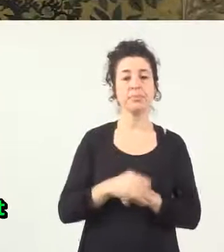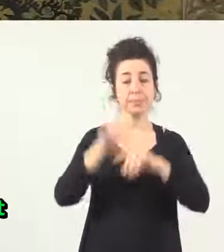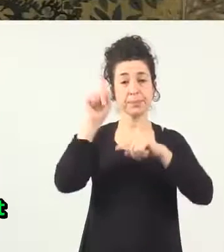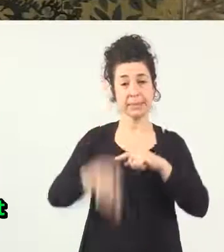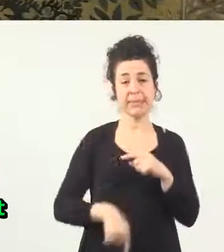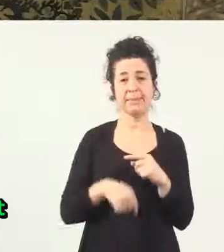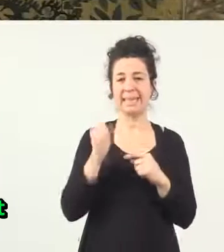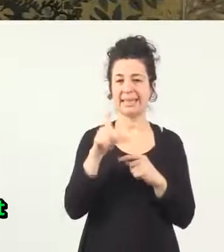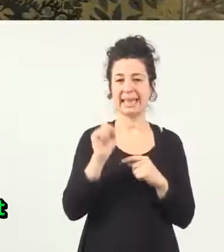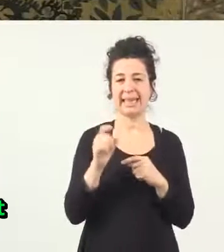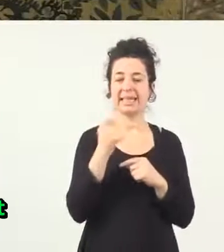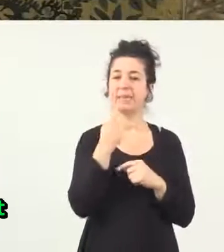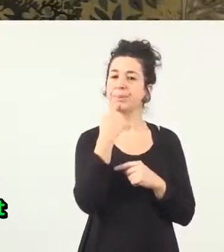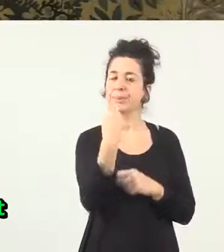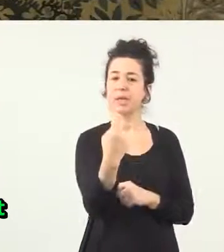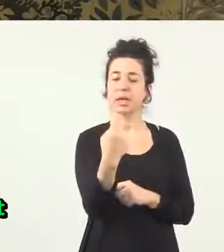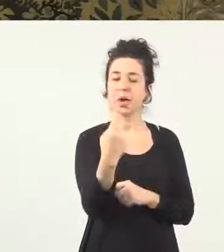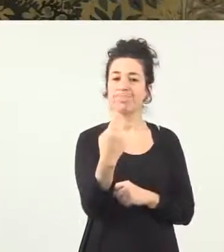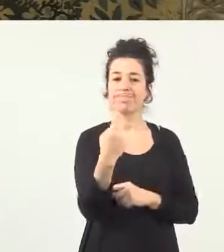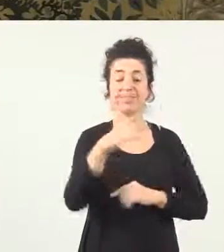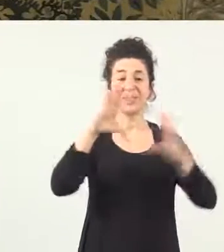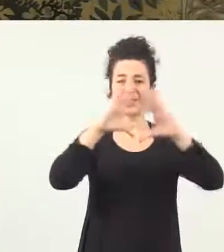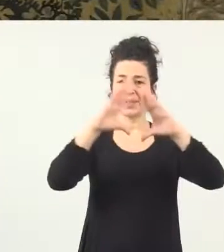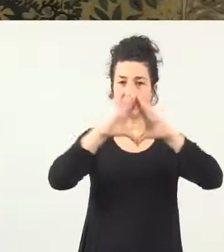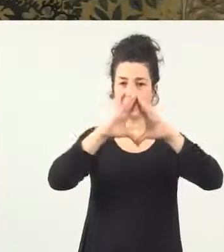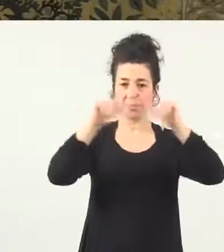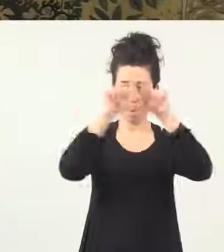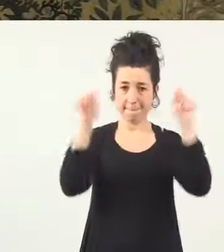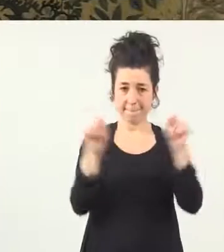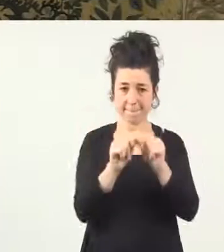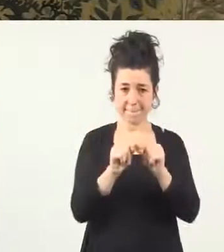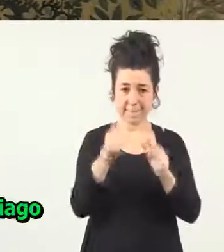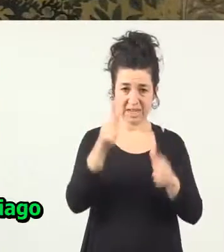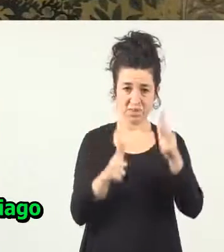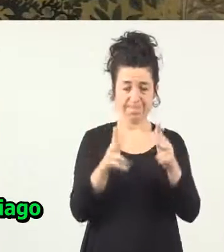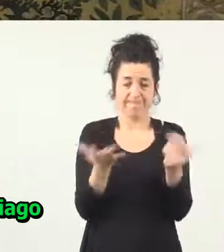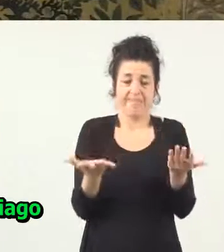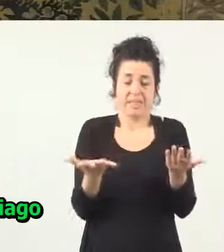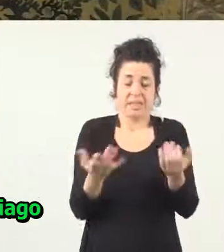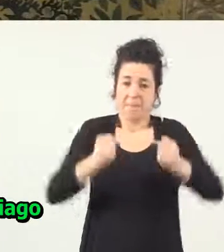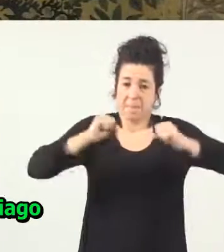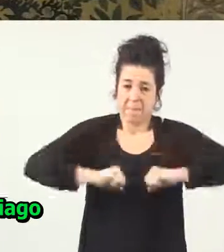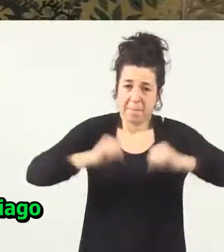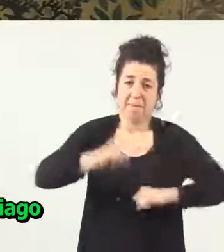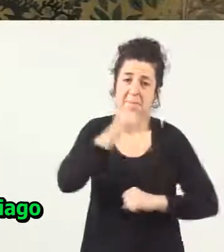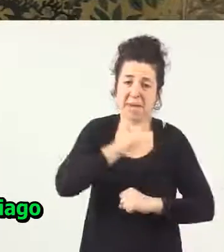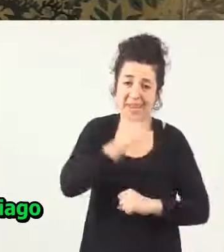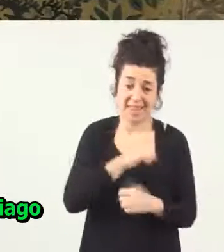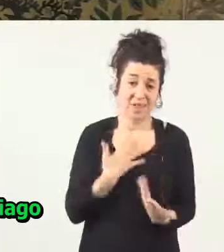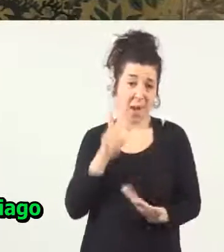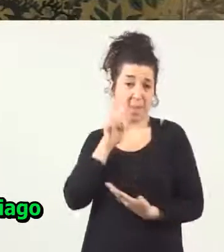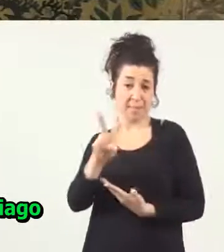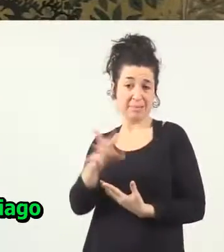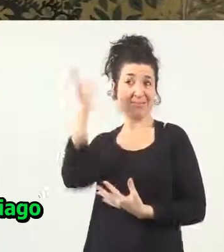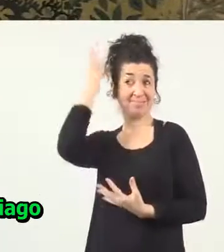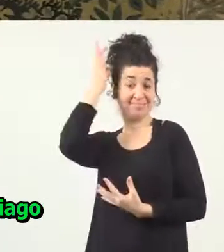esaten dut, feminismoa sartu dela, euskal feminismoa sartu dela, eta ba, hori ikusten dugula, ba, gero